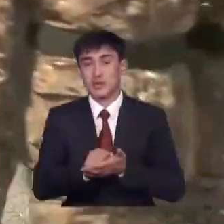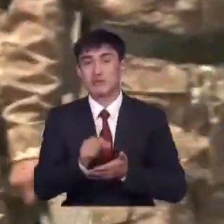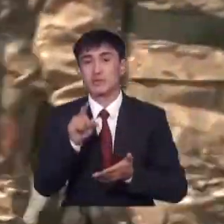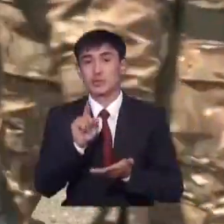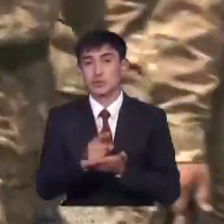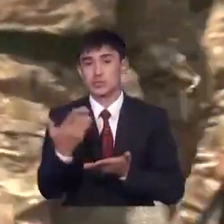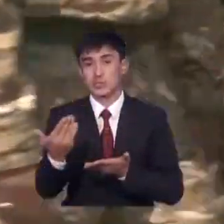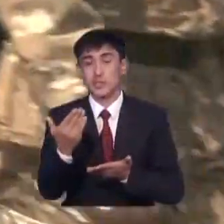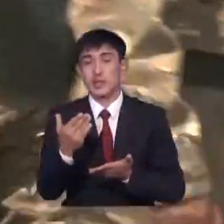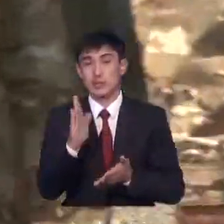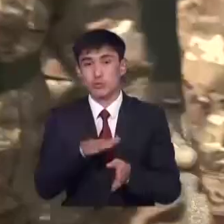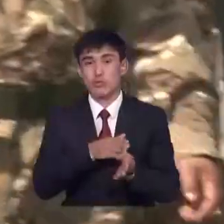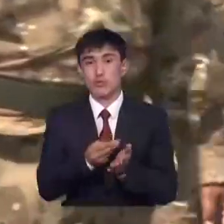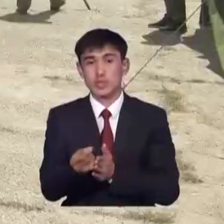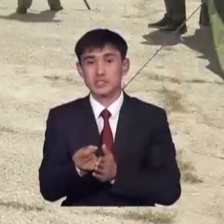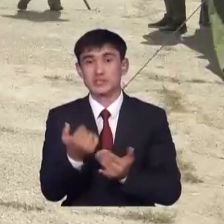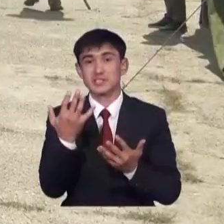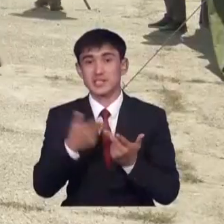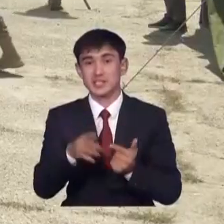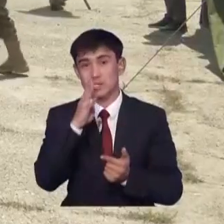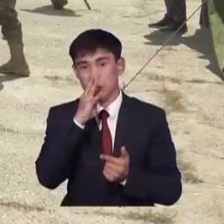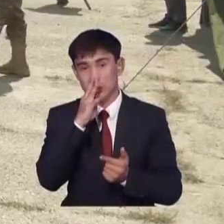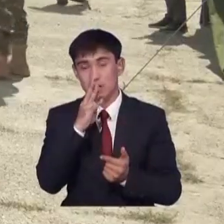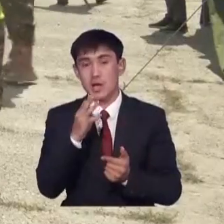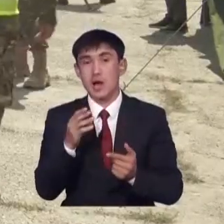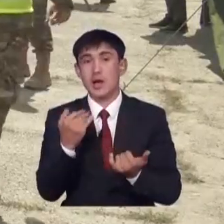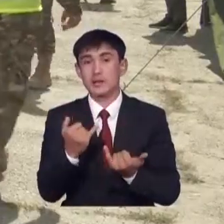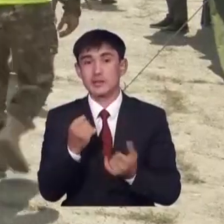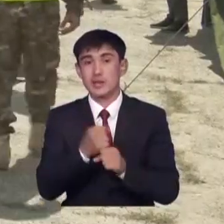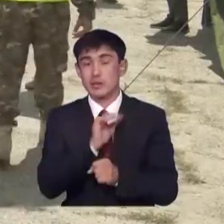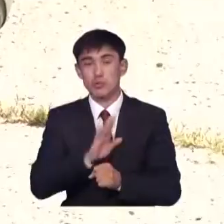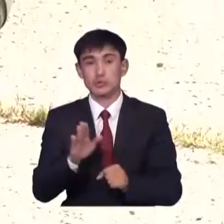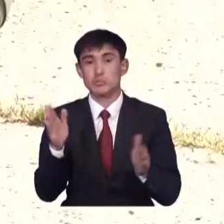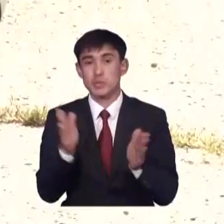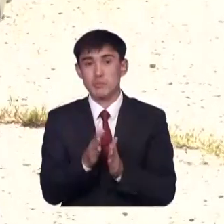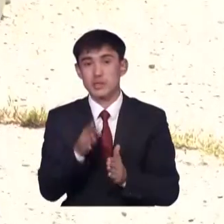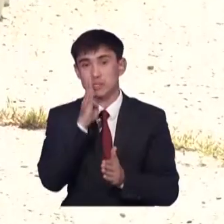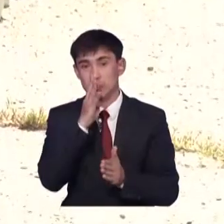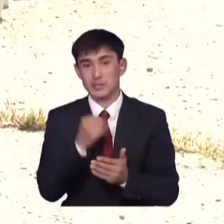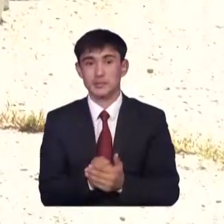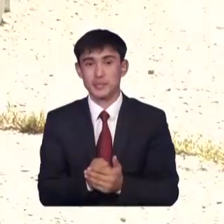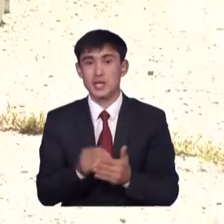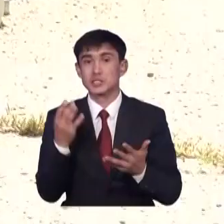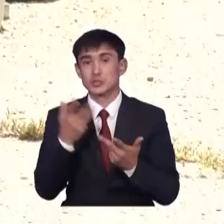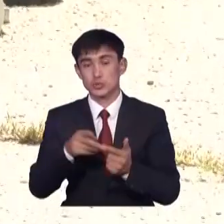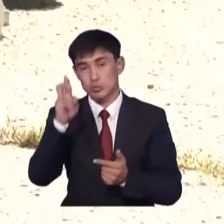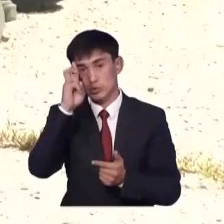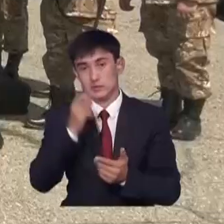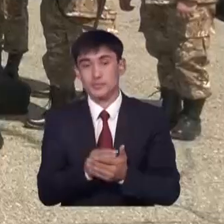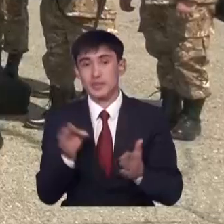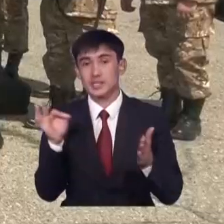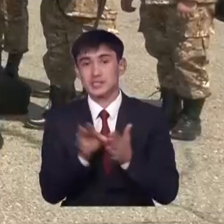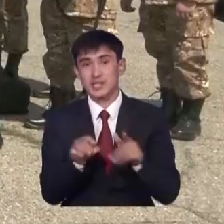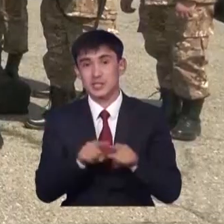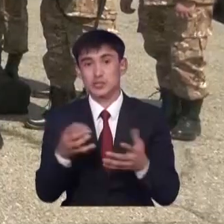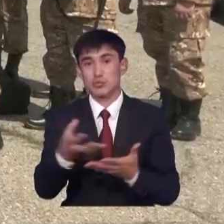занимаемая должность. Им также будет выплачиваться средняя заработная плата, а неработающим минимальная заработная плата за счет государства. Цель